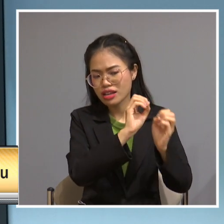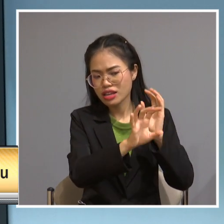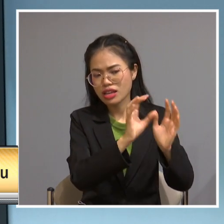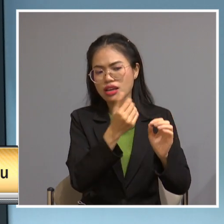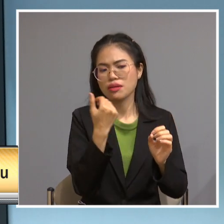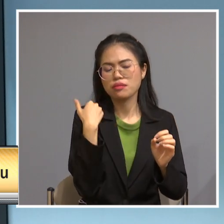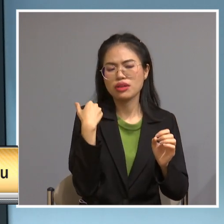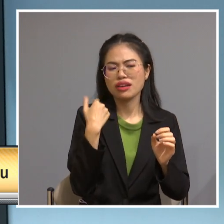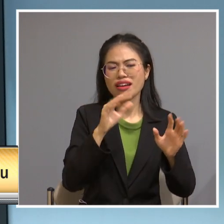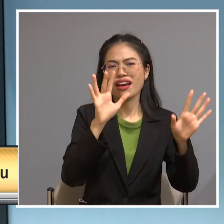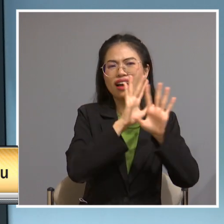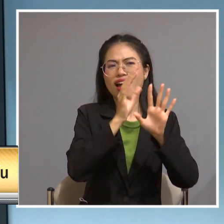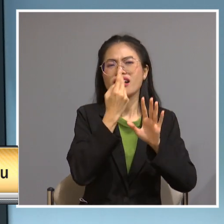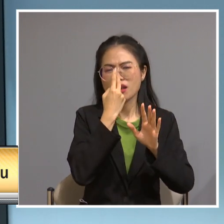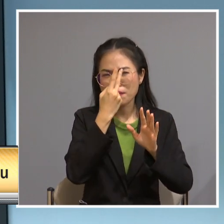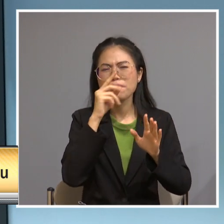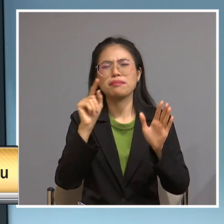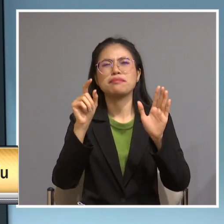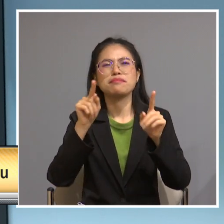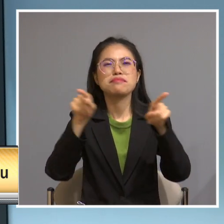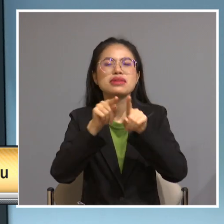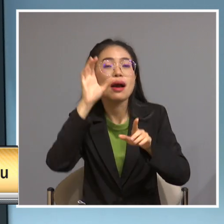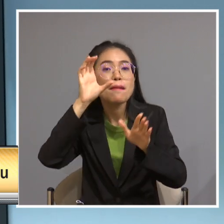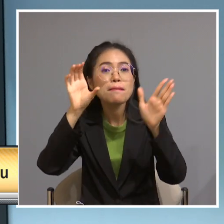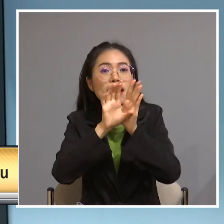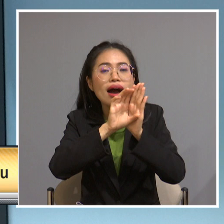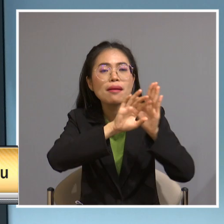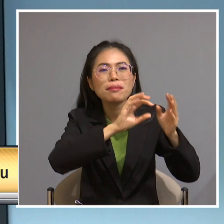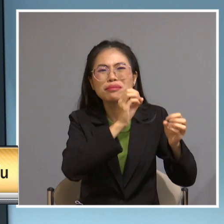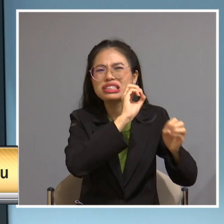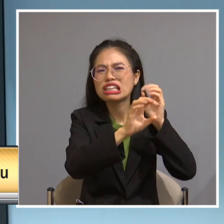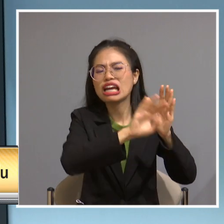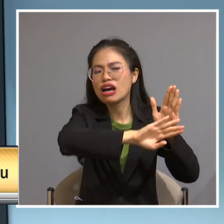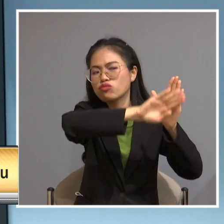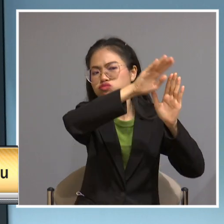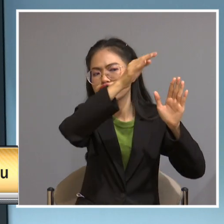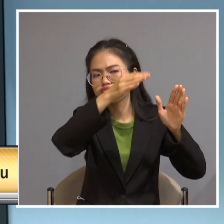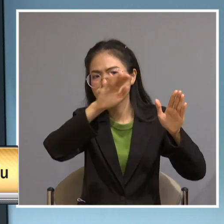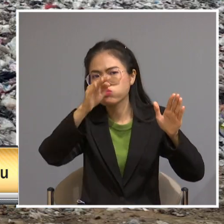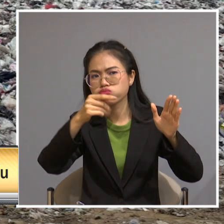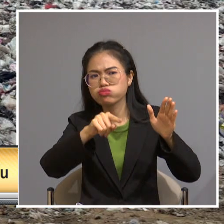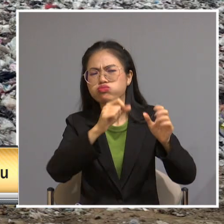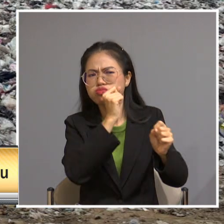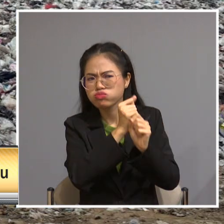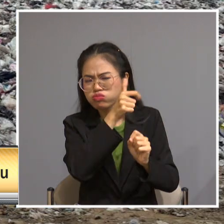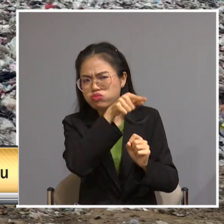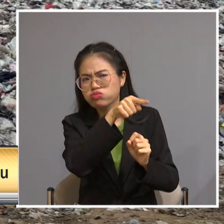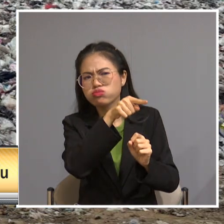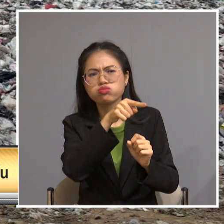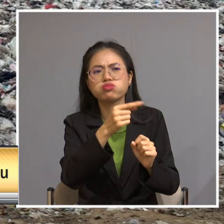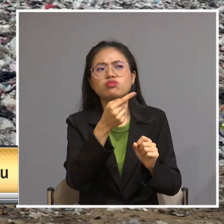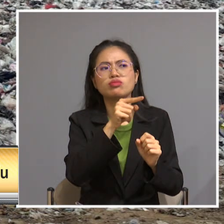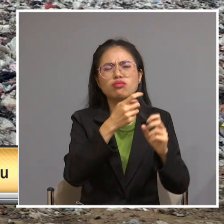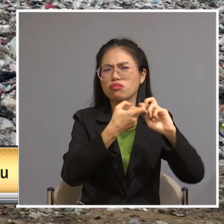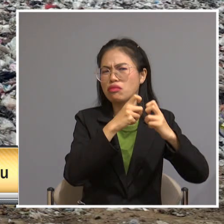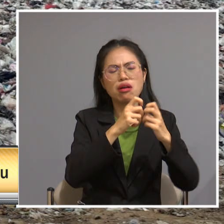ไป OpenDump อย่ทนายภาพทเห็นมนก็ผิดเป็การ hopefullyุณองท hots ดถามทำได้ไหมก็ได้ จผลกหา